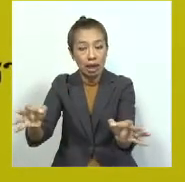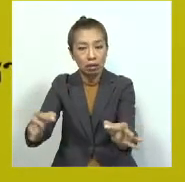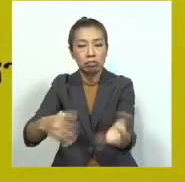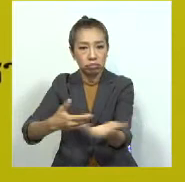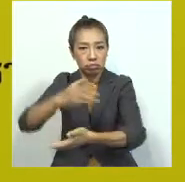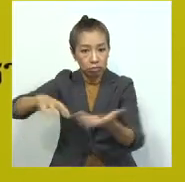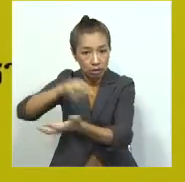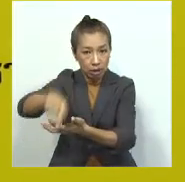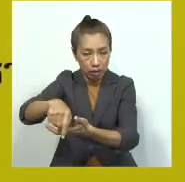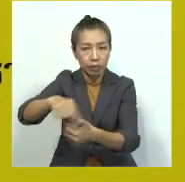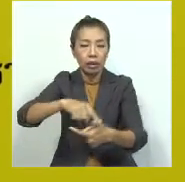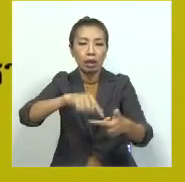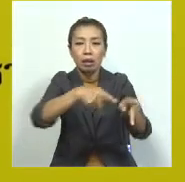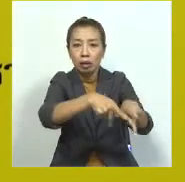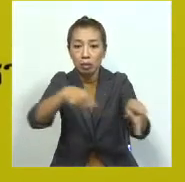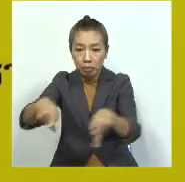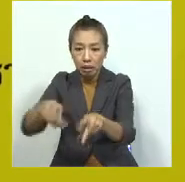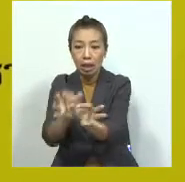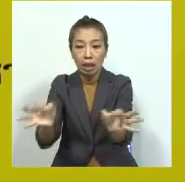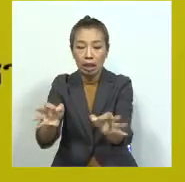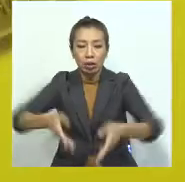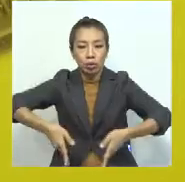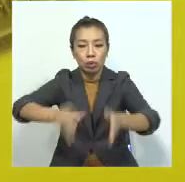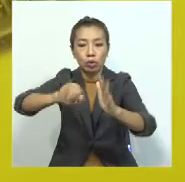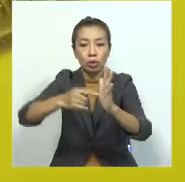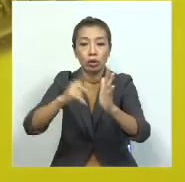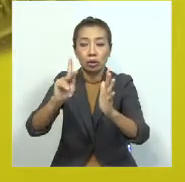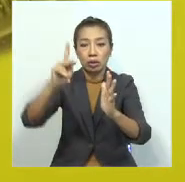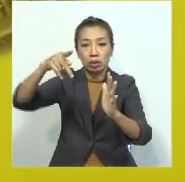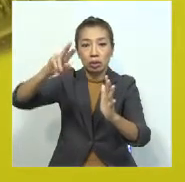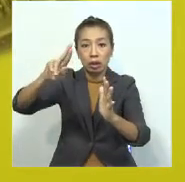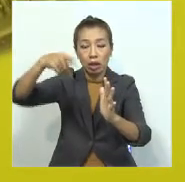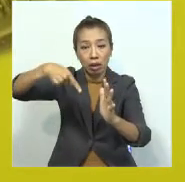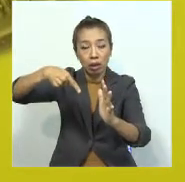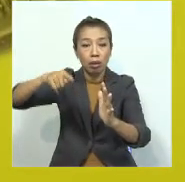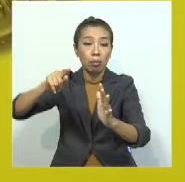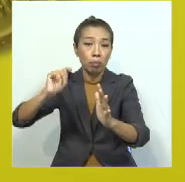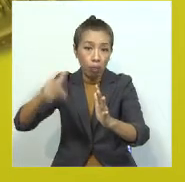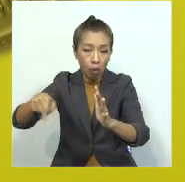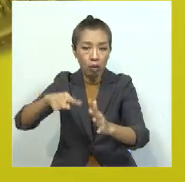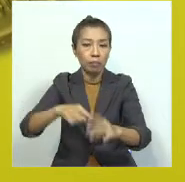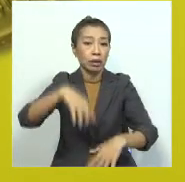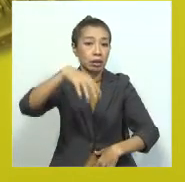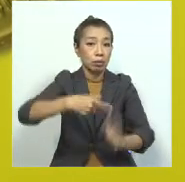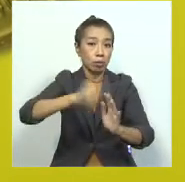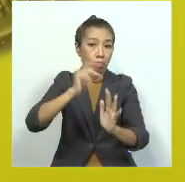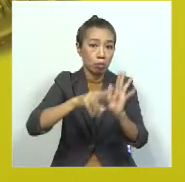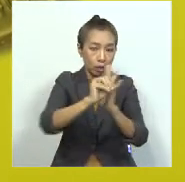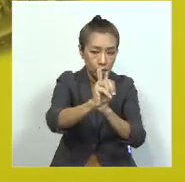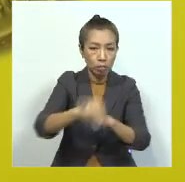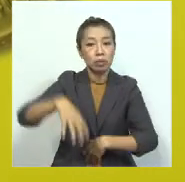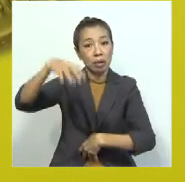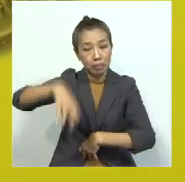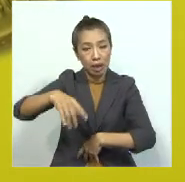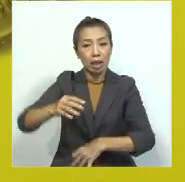ภัณฑ์เหรียญกระสาบปนานุรักษ์ถนนจักรพงษ์กรุงเทพสำนักบริหารเงินตราจังหวัดปทุมธานีสำนักงานธนารักษ์พื้นที่76